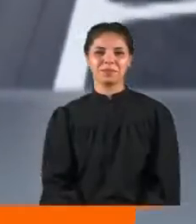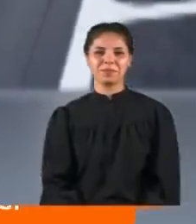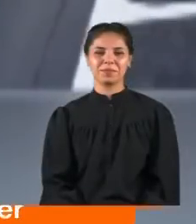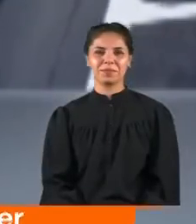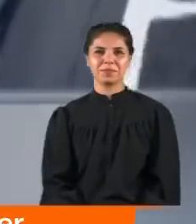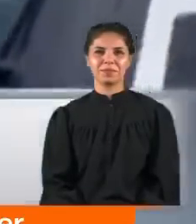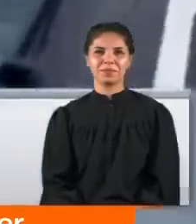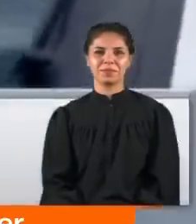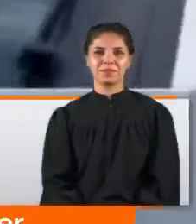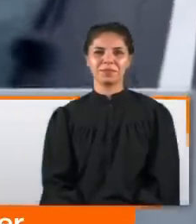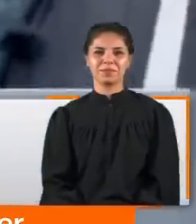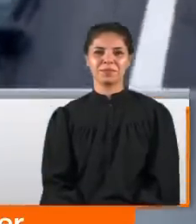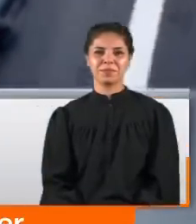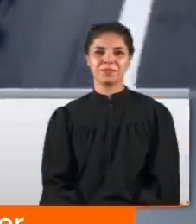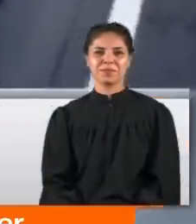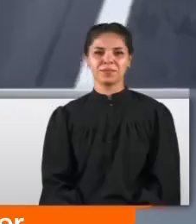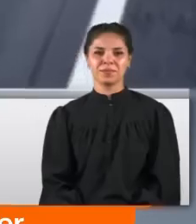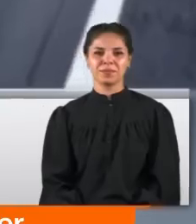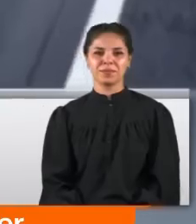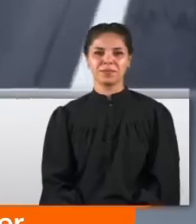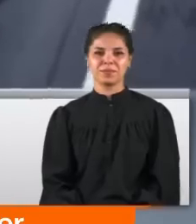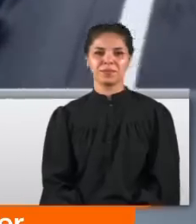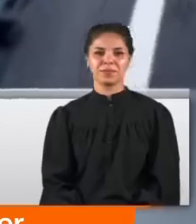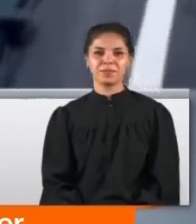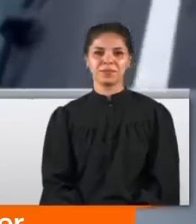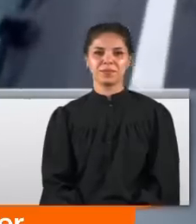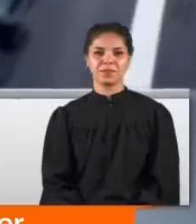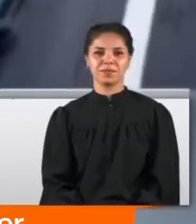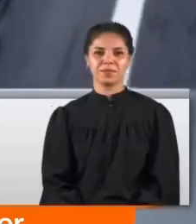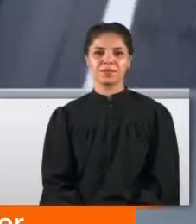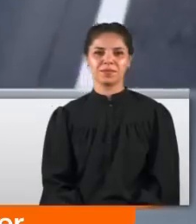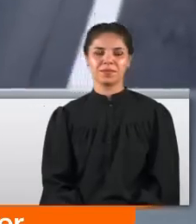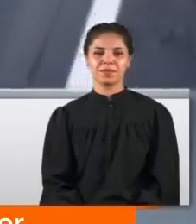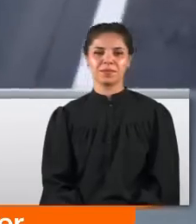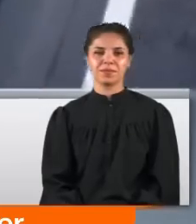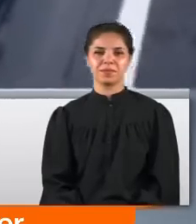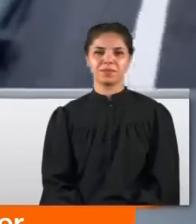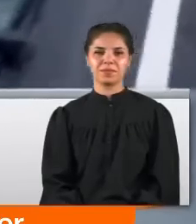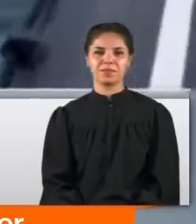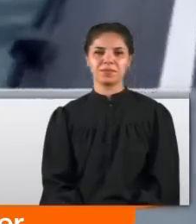Az kaldı 500. Gidemeden 600.